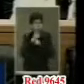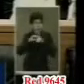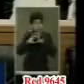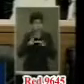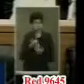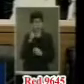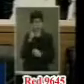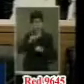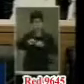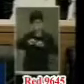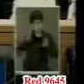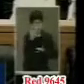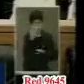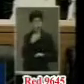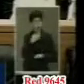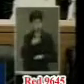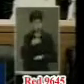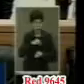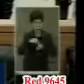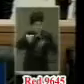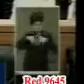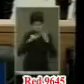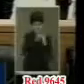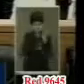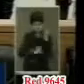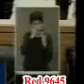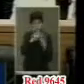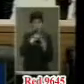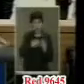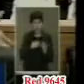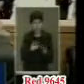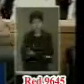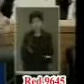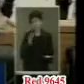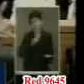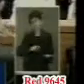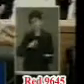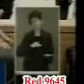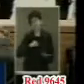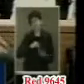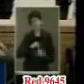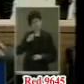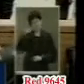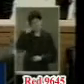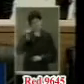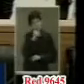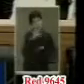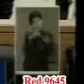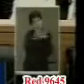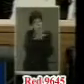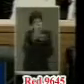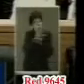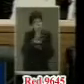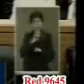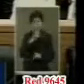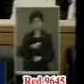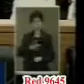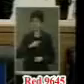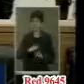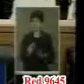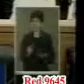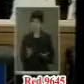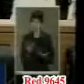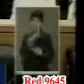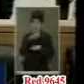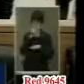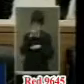ถ่ายช่อง AFTV เผยแพร่ภาพให้กับทั่วประเทศอีกทีนี่มันเหมือนกับการรัฐประหารยึดอำนาจทุกประการกับท่านประธานที่เคารพ